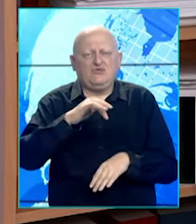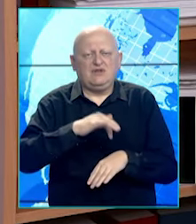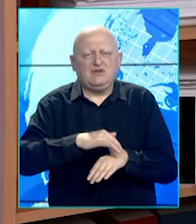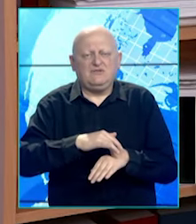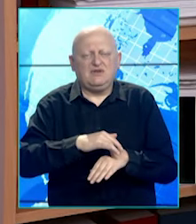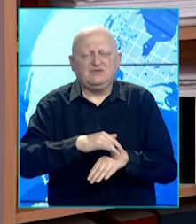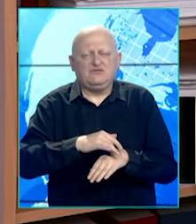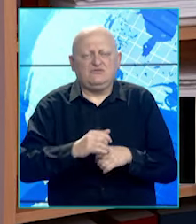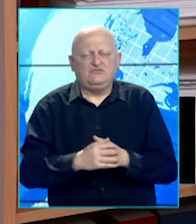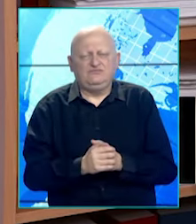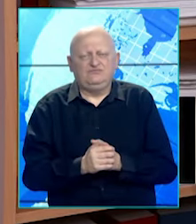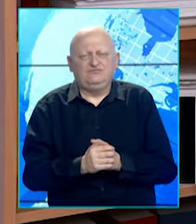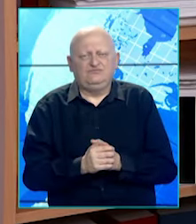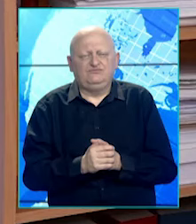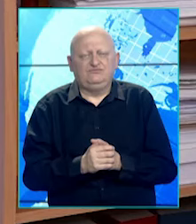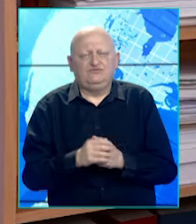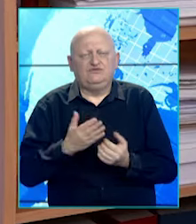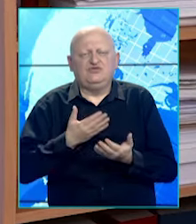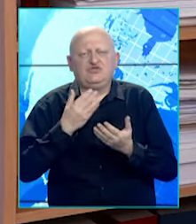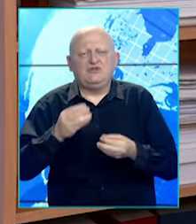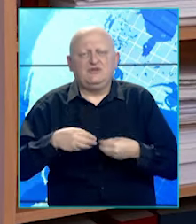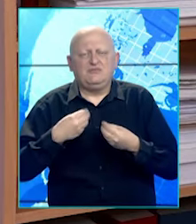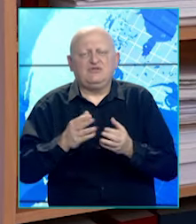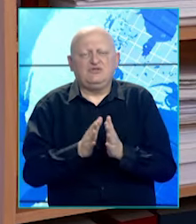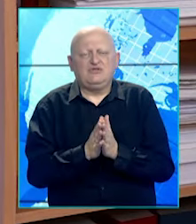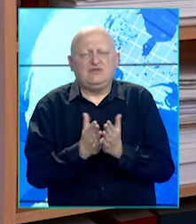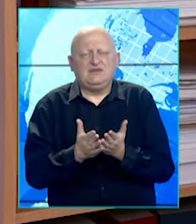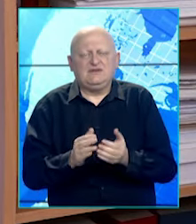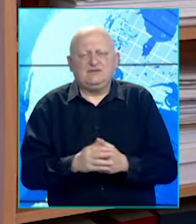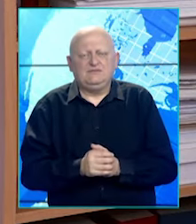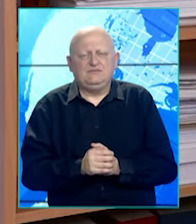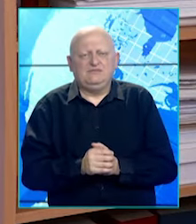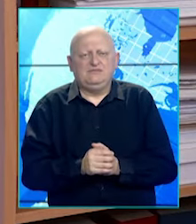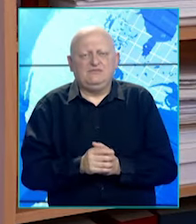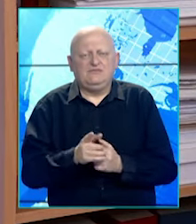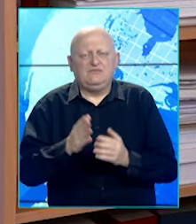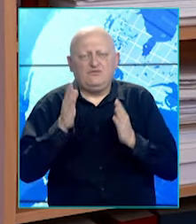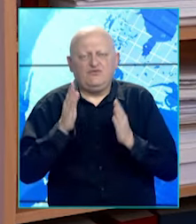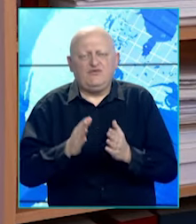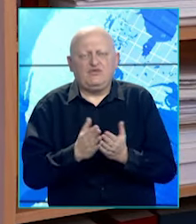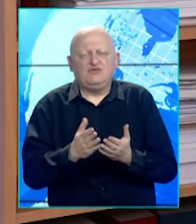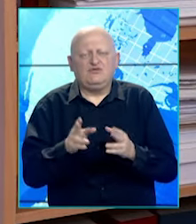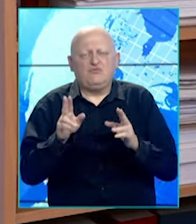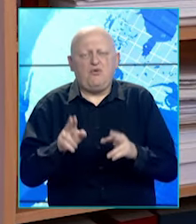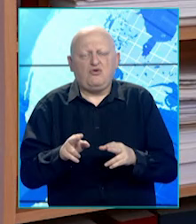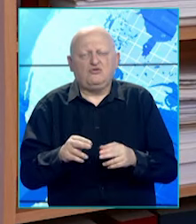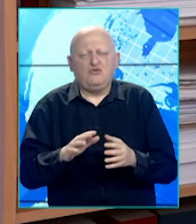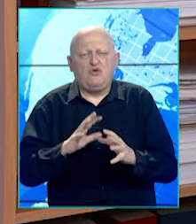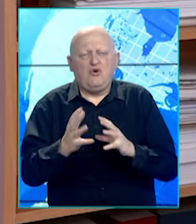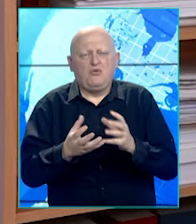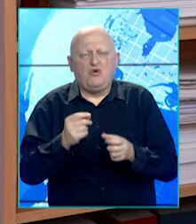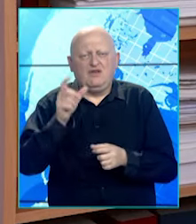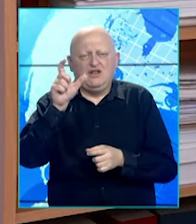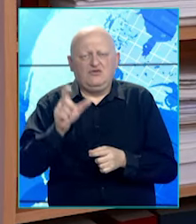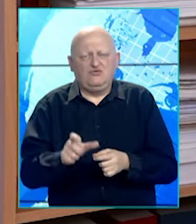mjesto, čitati poeziju, pričati o knjizi. I tu vjeru u knjigu, u moć zapravo oblikovanja